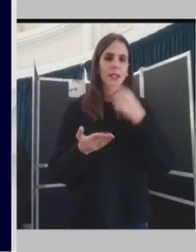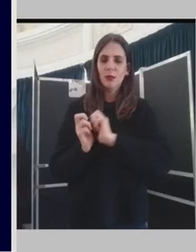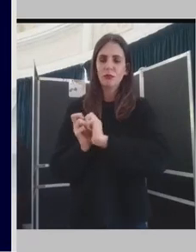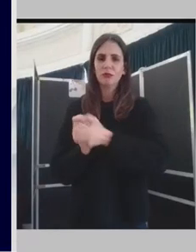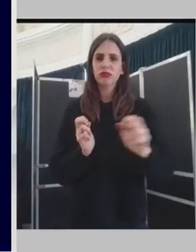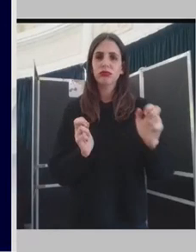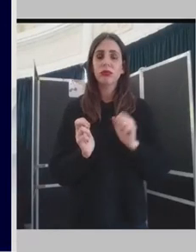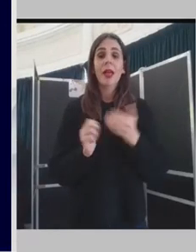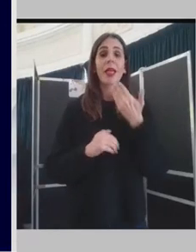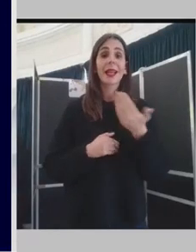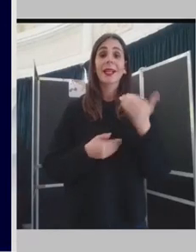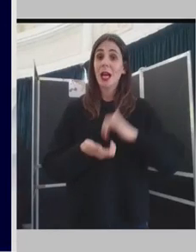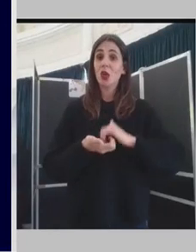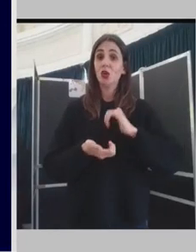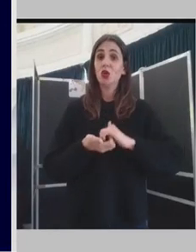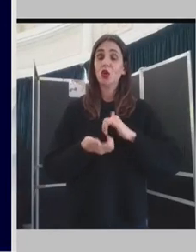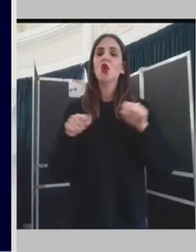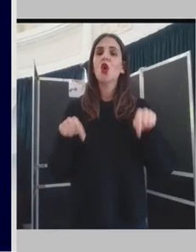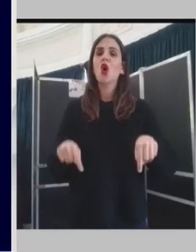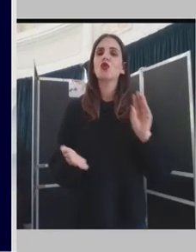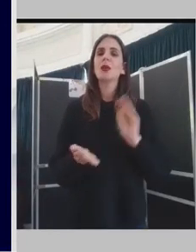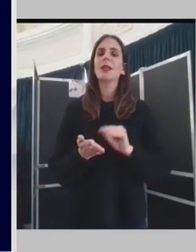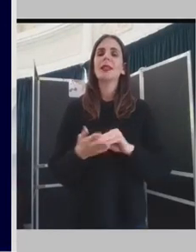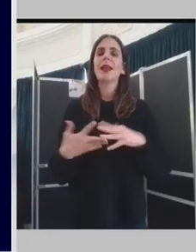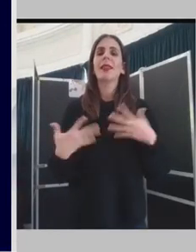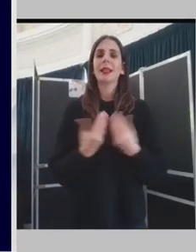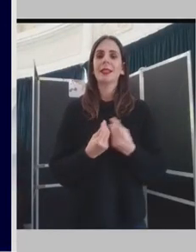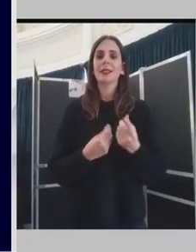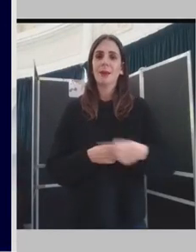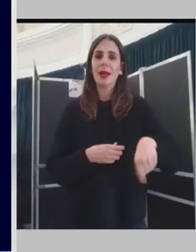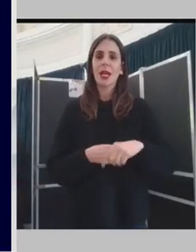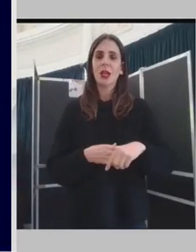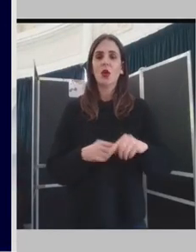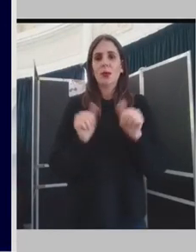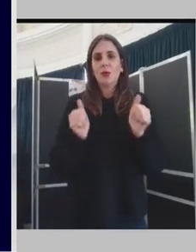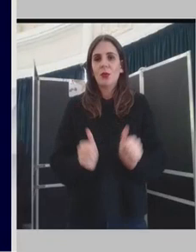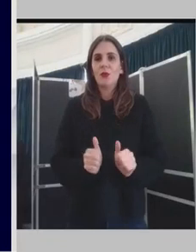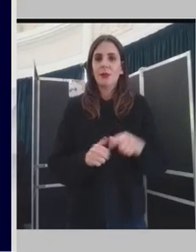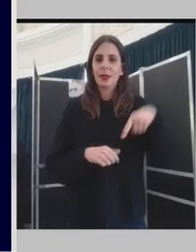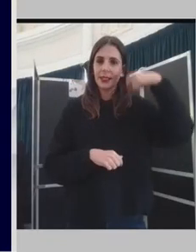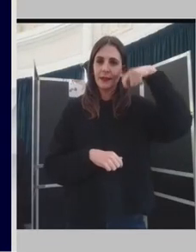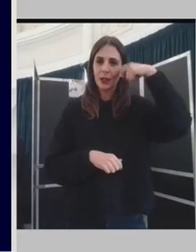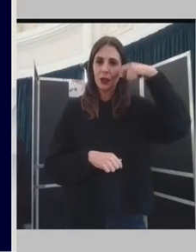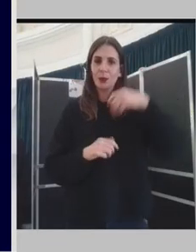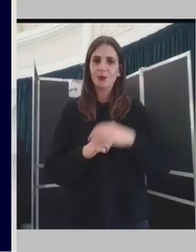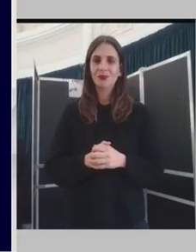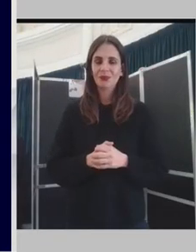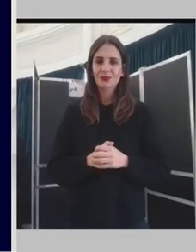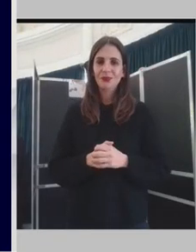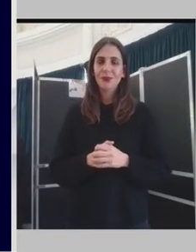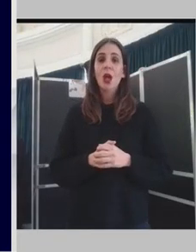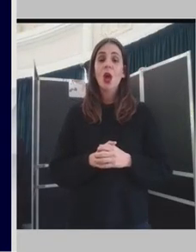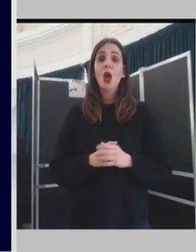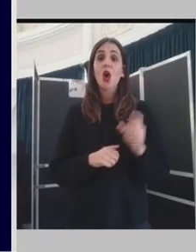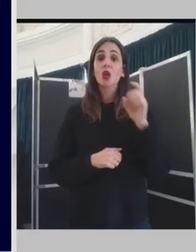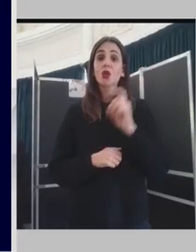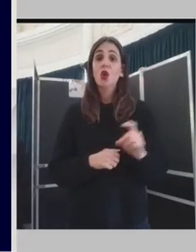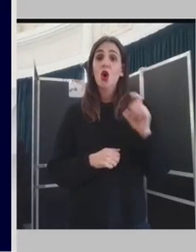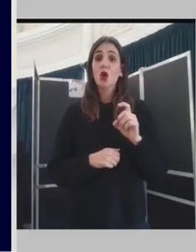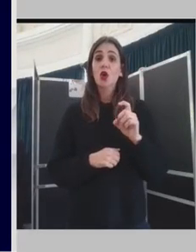che oggi sarà qui, anche oggi sarà qui con noi, purtroppo in video. Quel giorno noi abbiamo capito